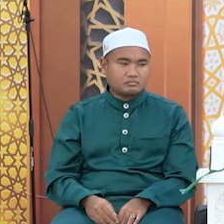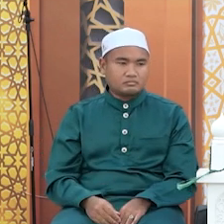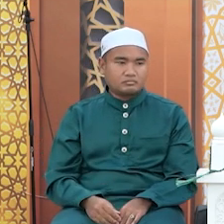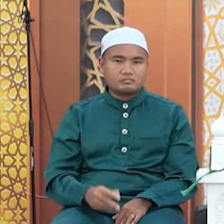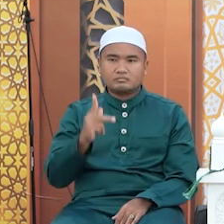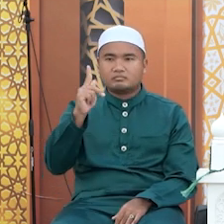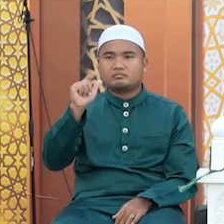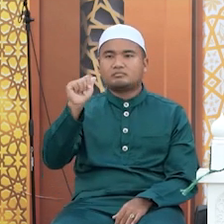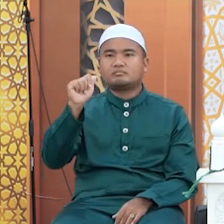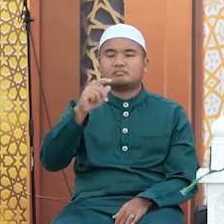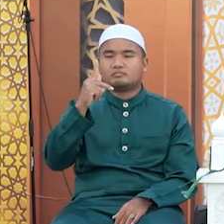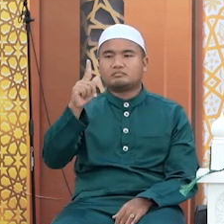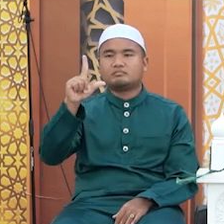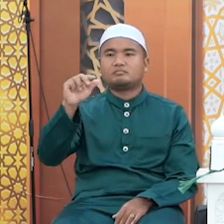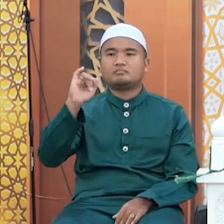KLIA,